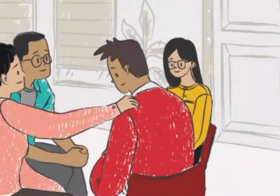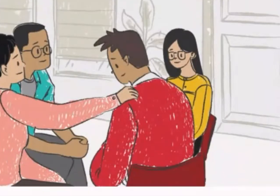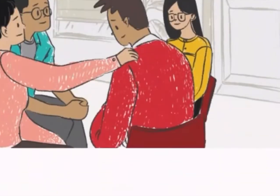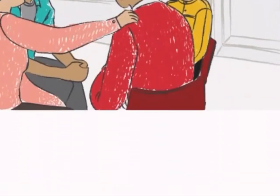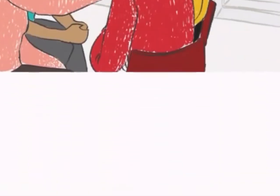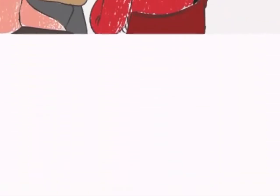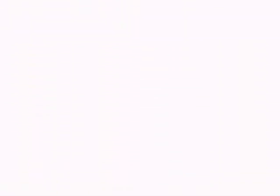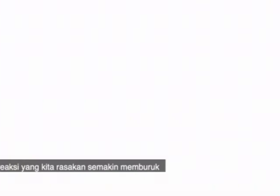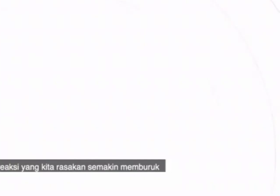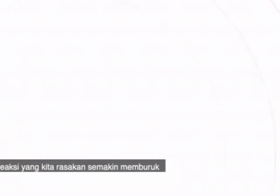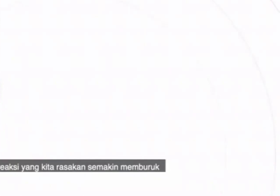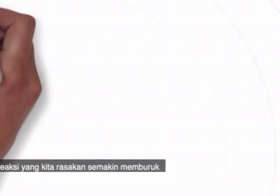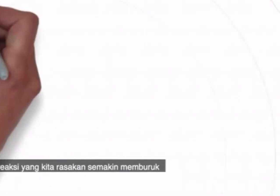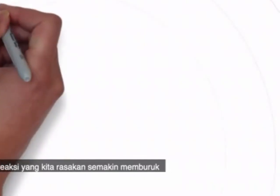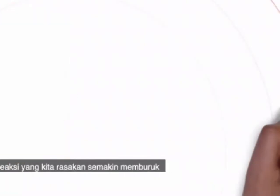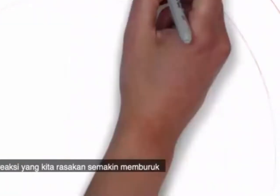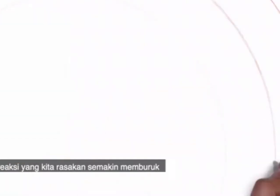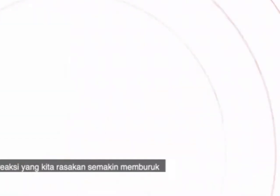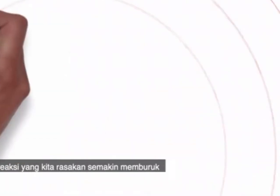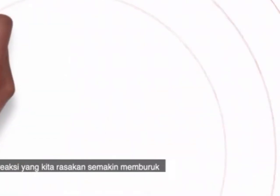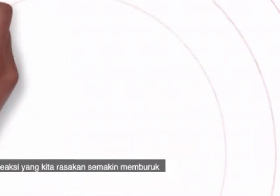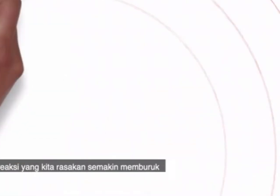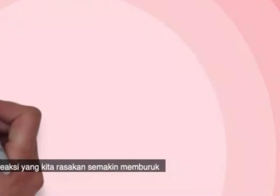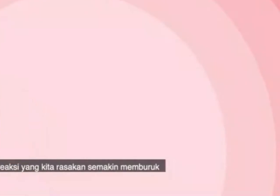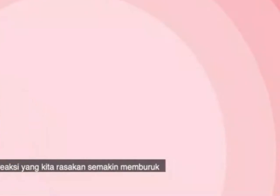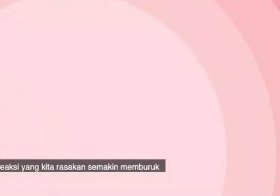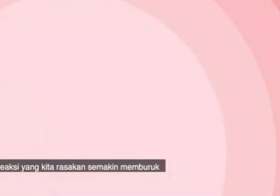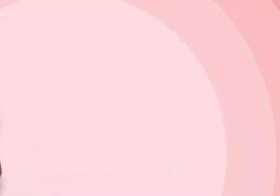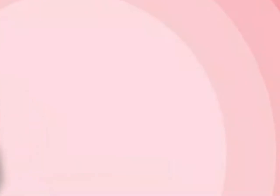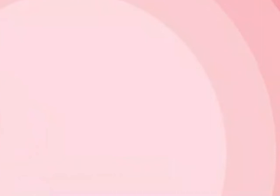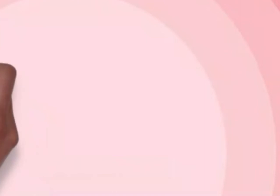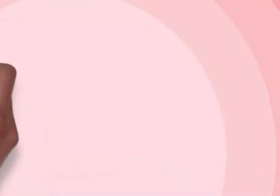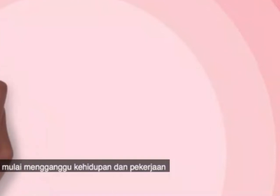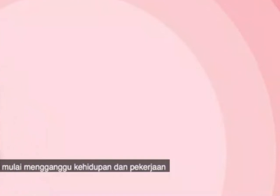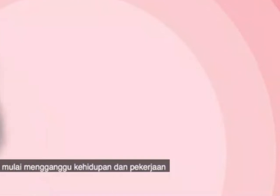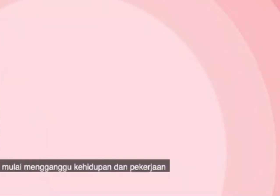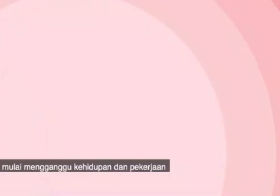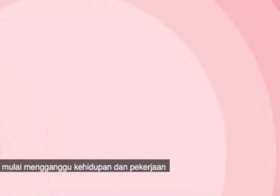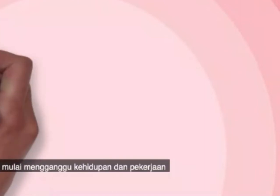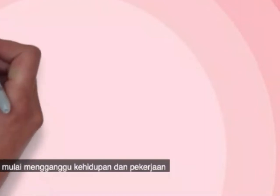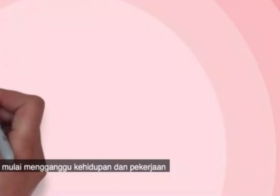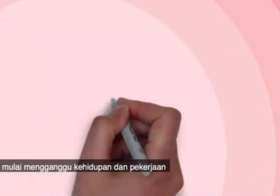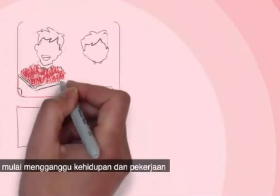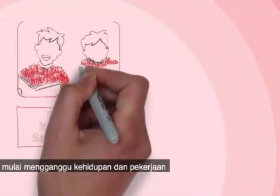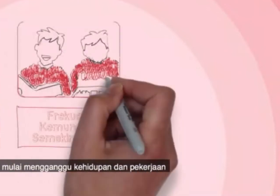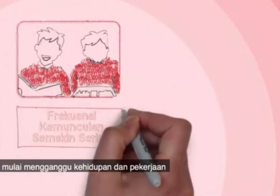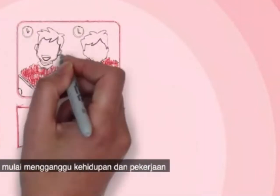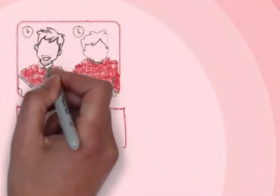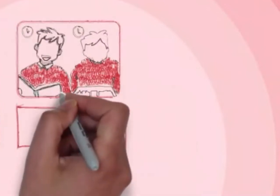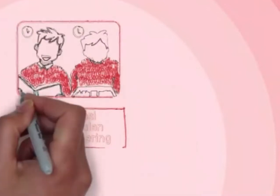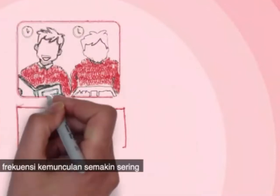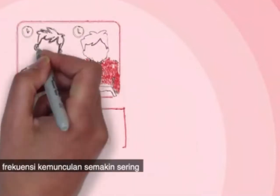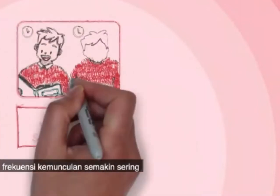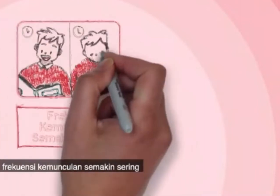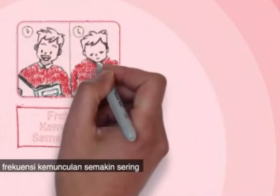masalah kita. Jika reaksi yang kita rasakan semakin memburuk, seperti mulai mengganggu kehidupan dan